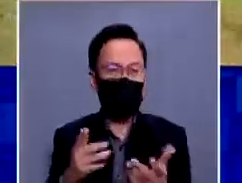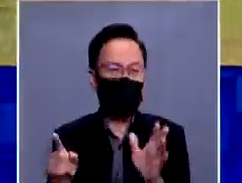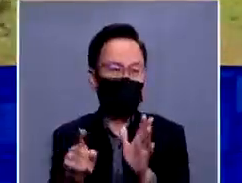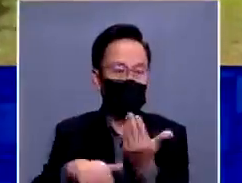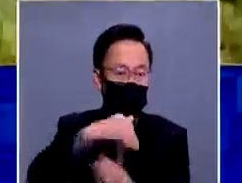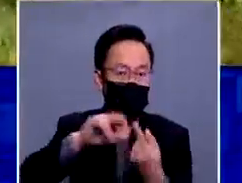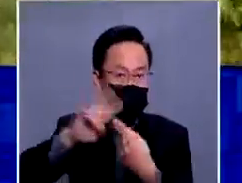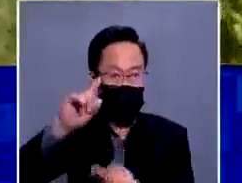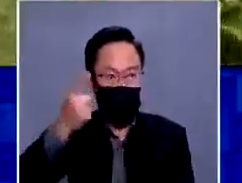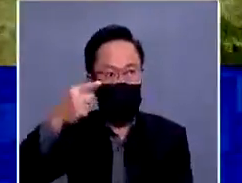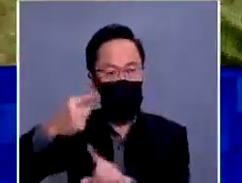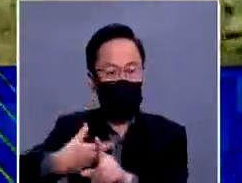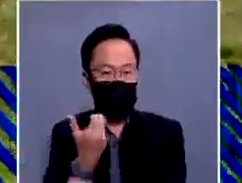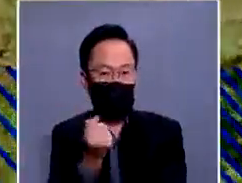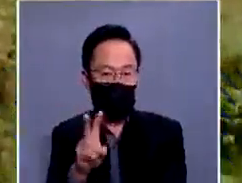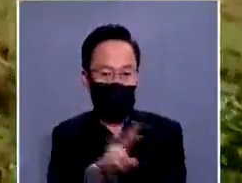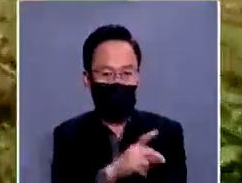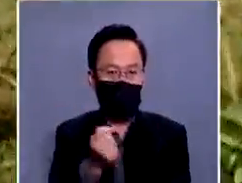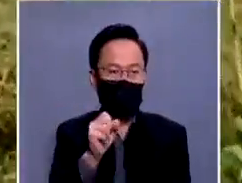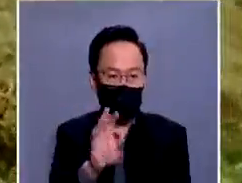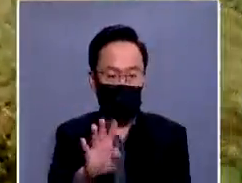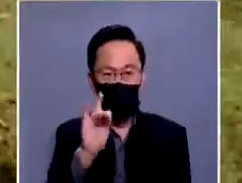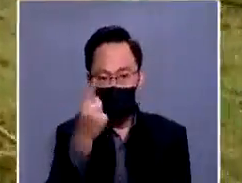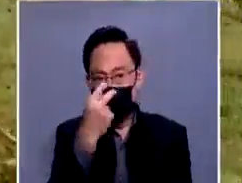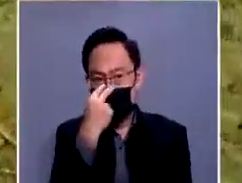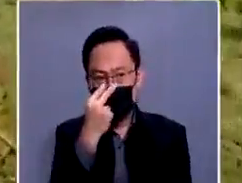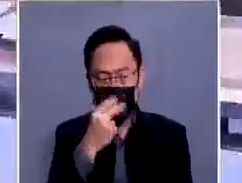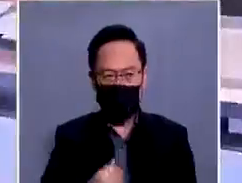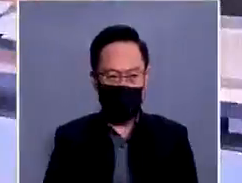ก็ไปดูได ้รอสงสัยรอทะเบียนเมื่อวานแน่เลย ไม่ประมูลมา สงสัย